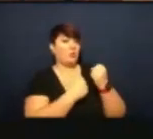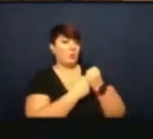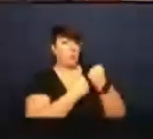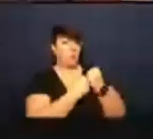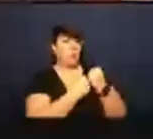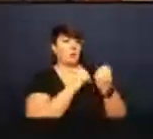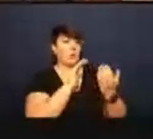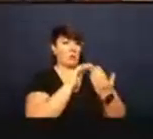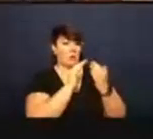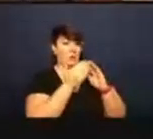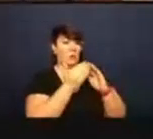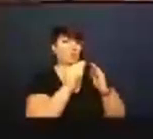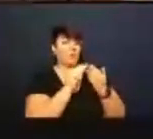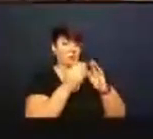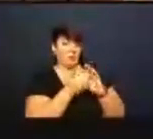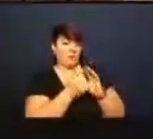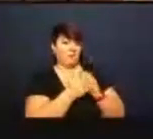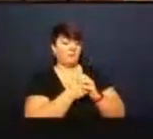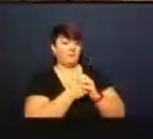kwa kweli ningependa